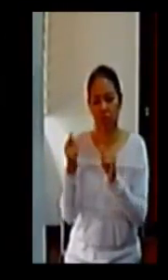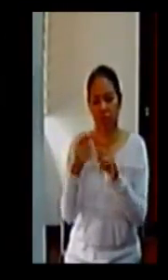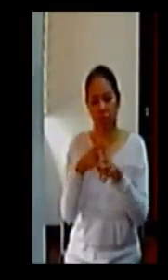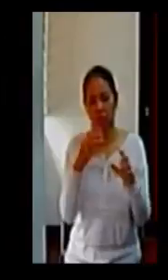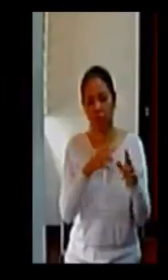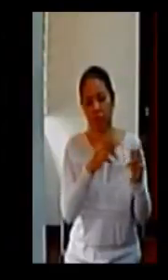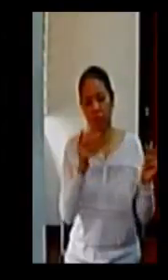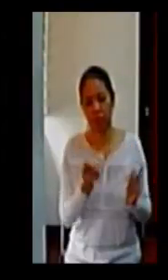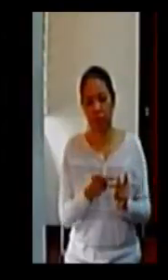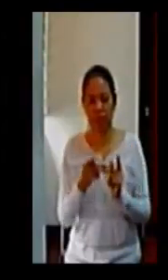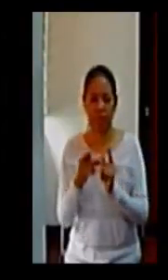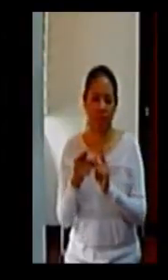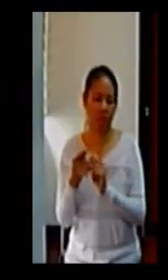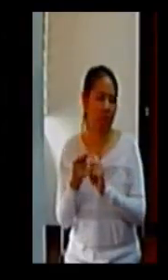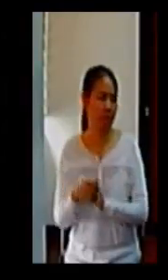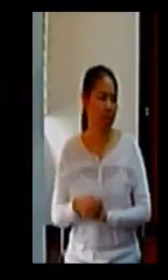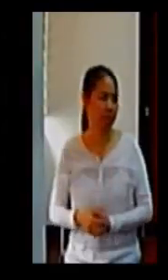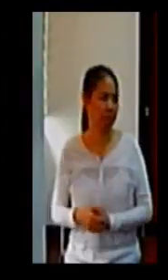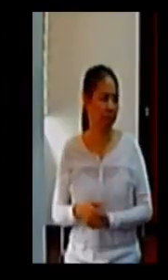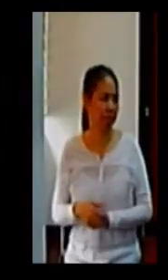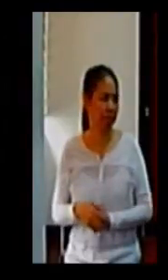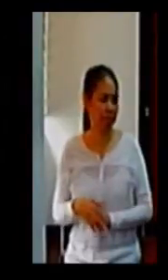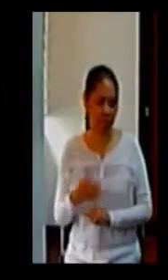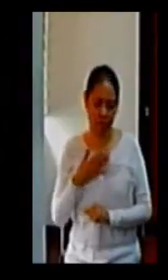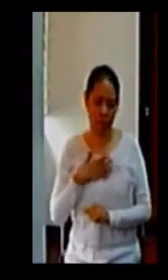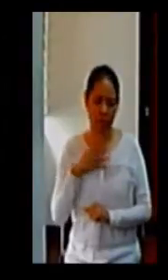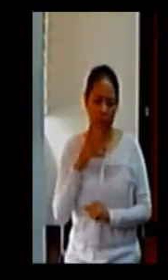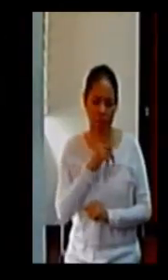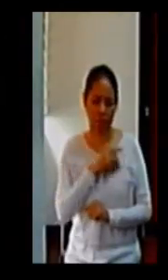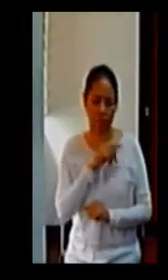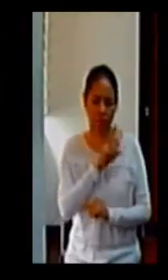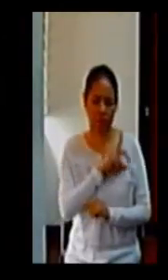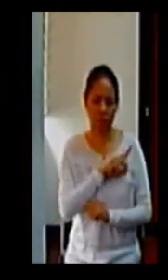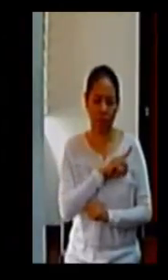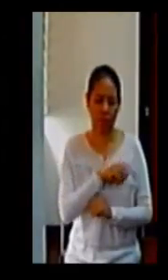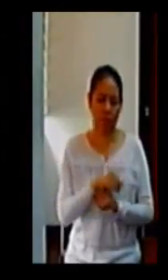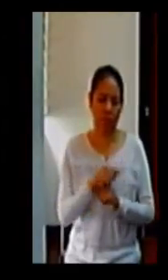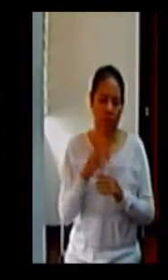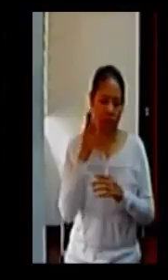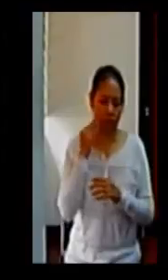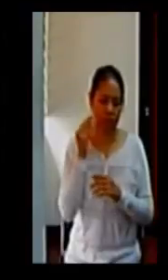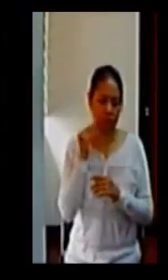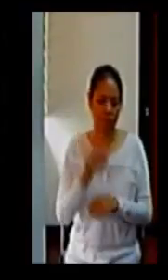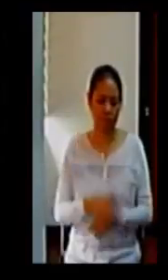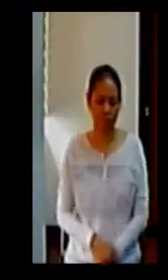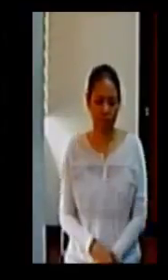Yun. That is a personal experience lang yung na-share ko. Salamat po.